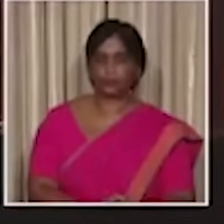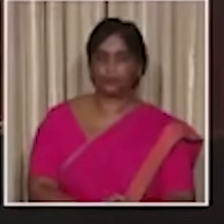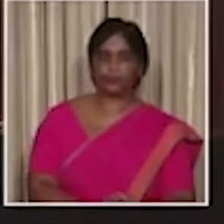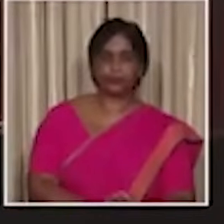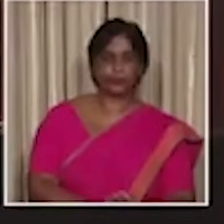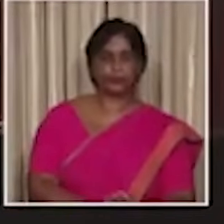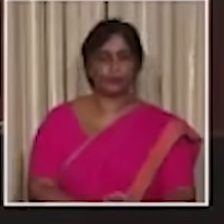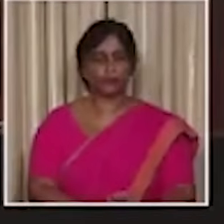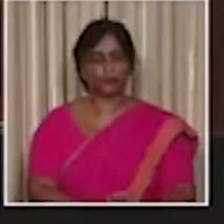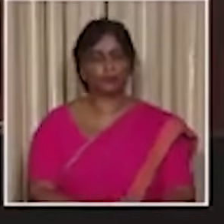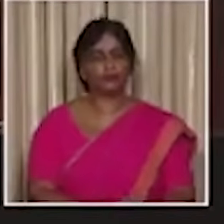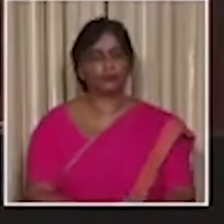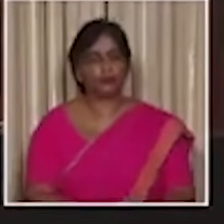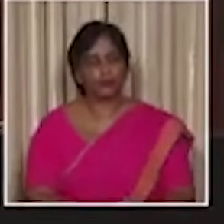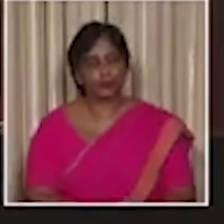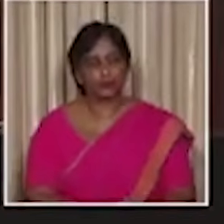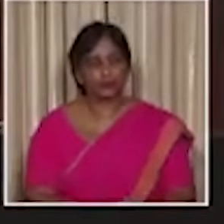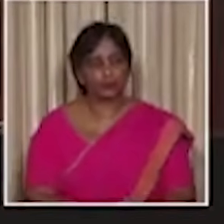ගරු